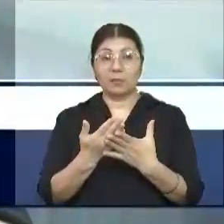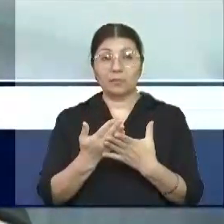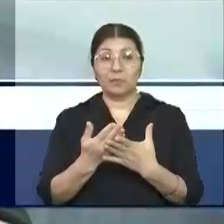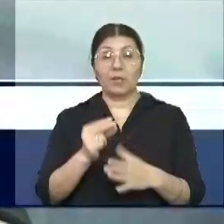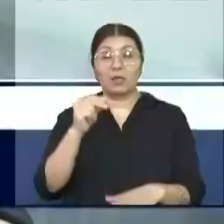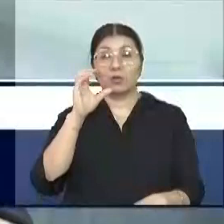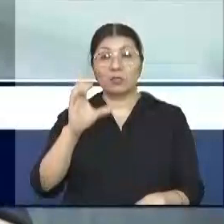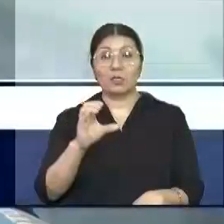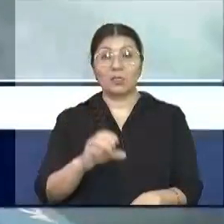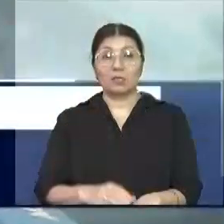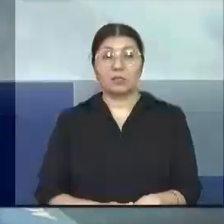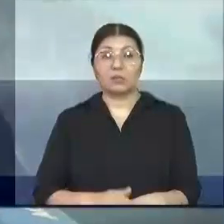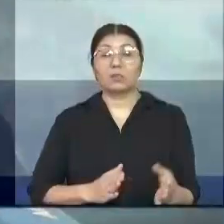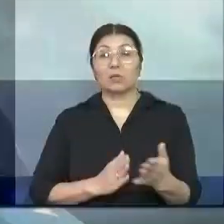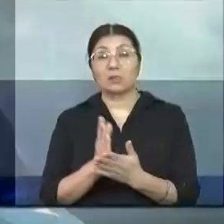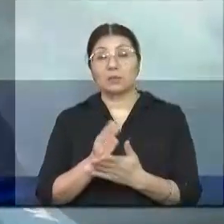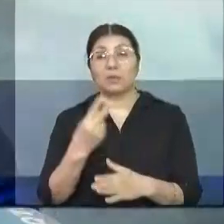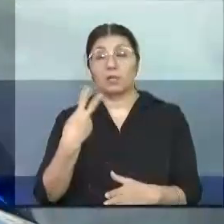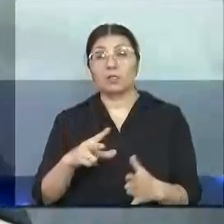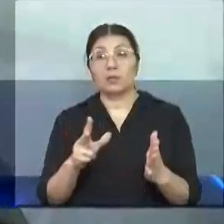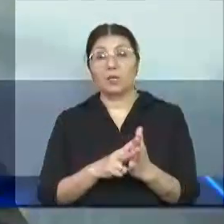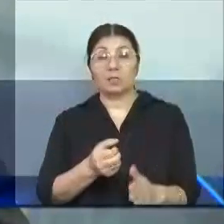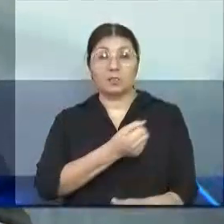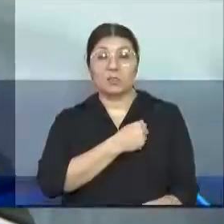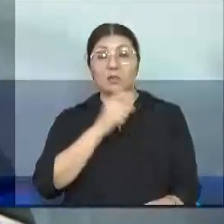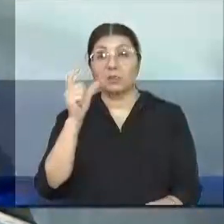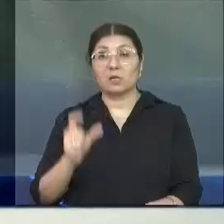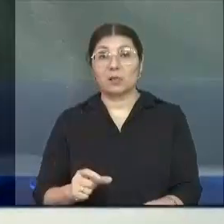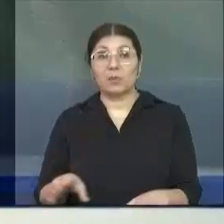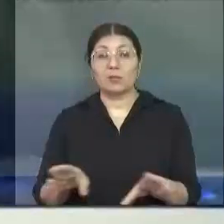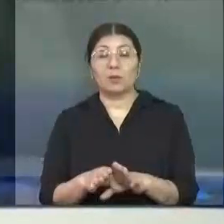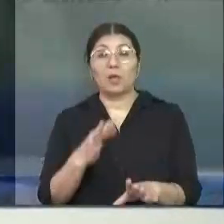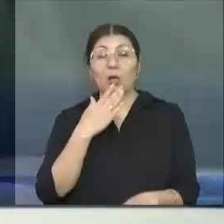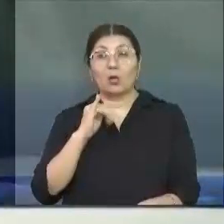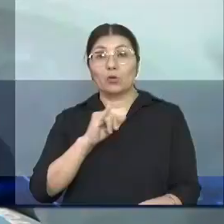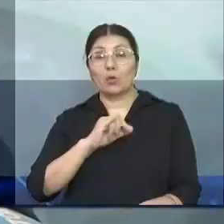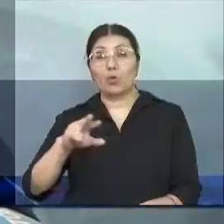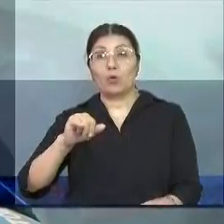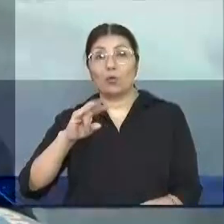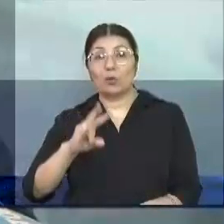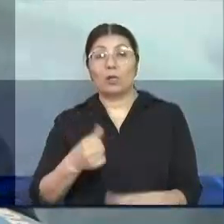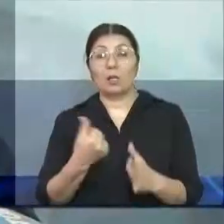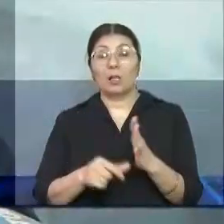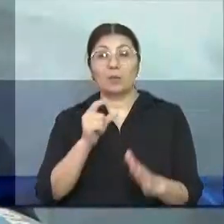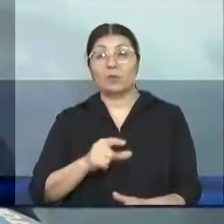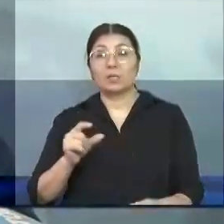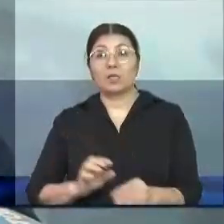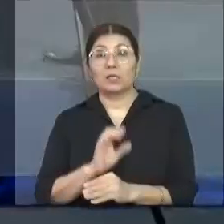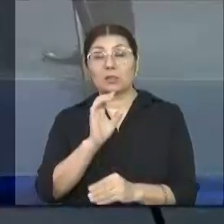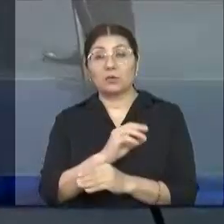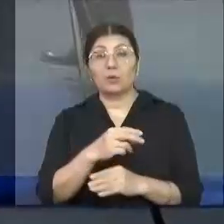төтенше жағдайлар қызметіне 28 сарбаз, сонымен бірге ұлттық ұланға 60 адамды жіберуге